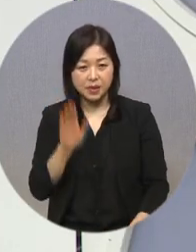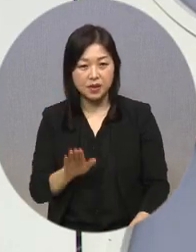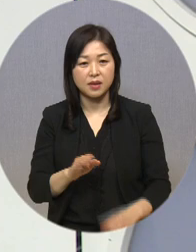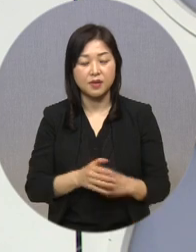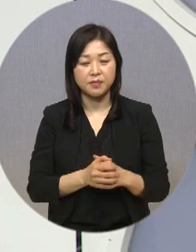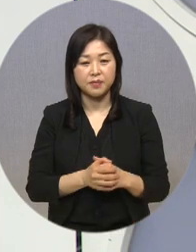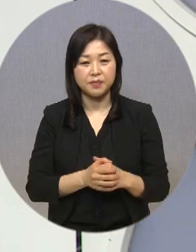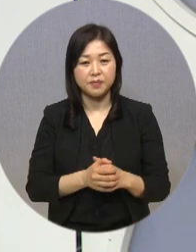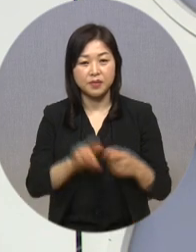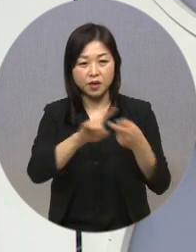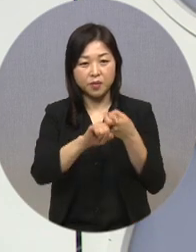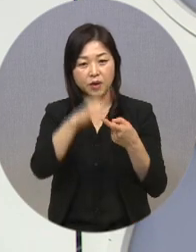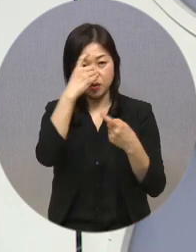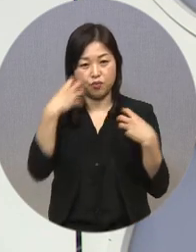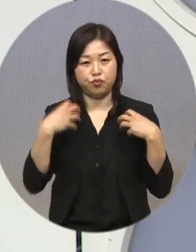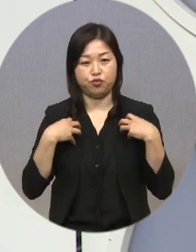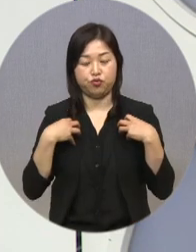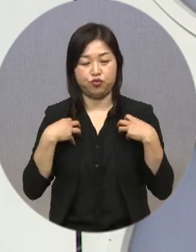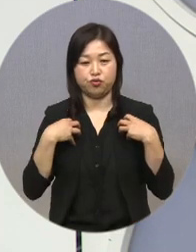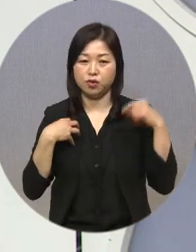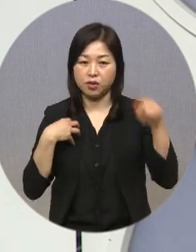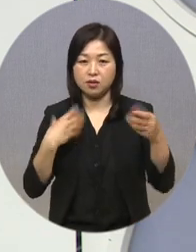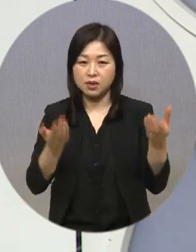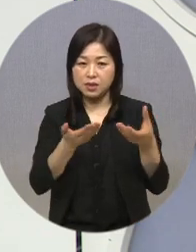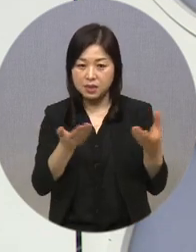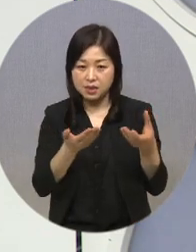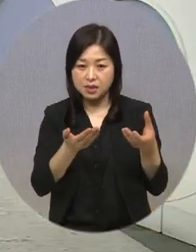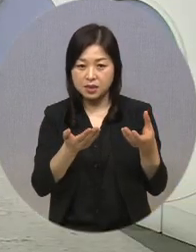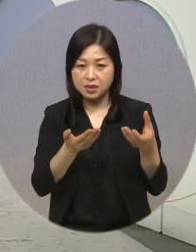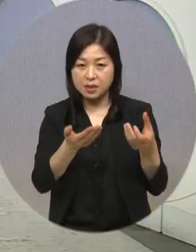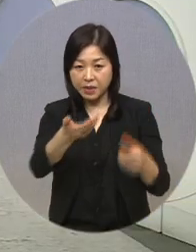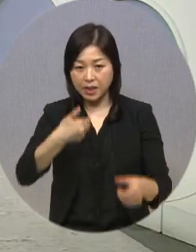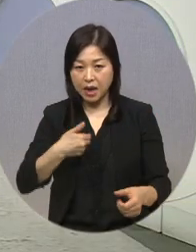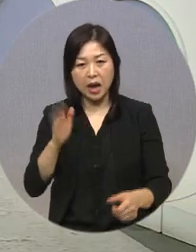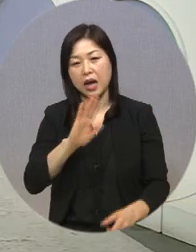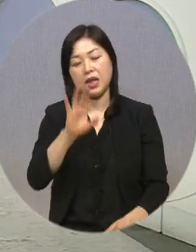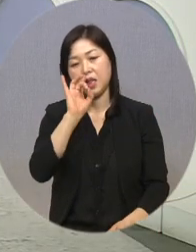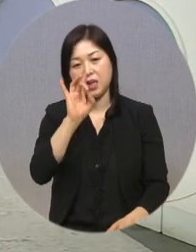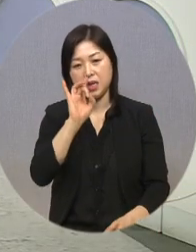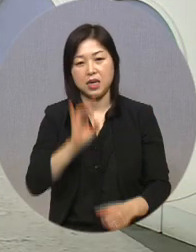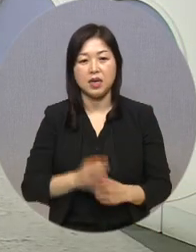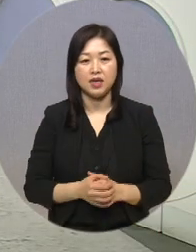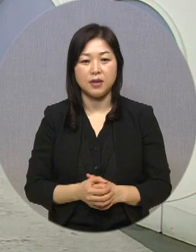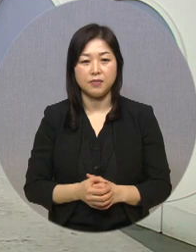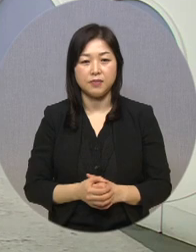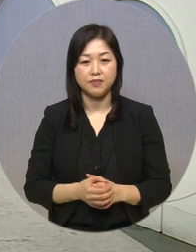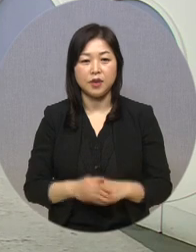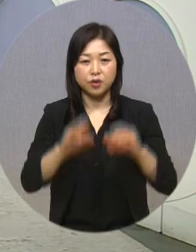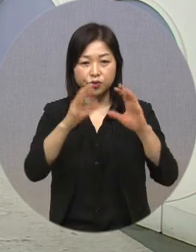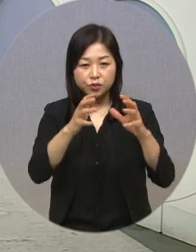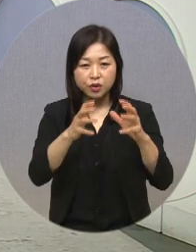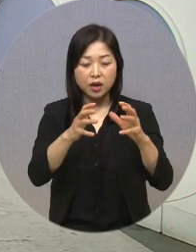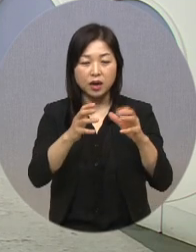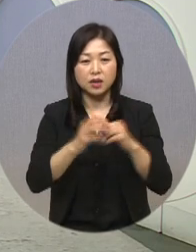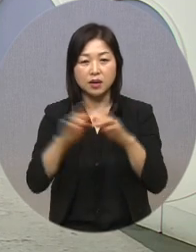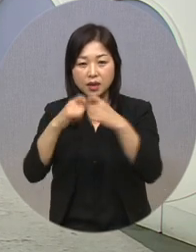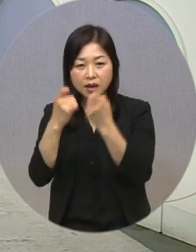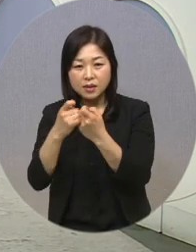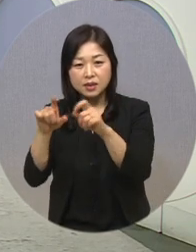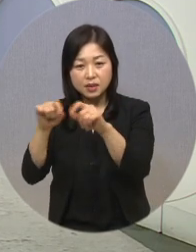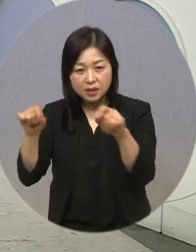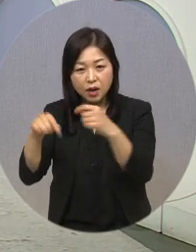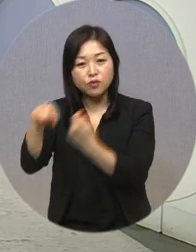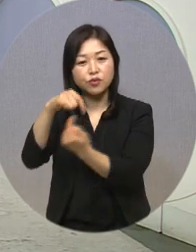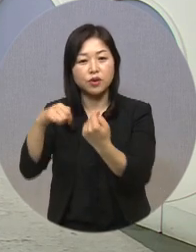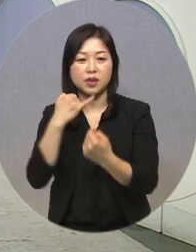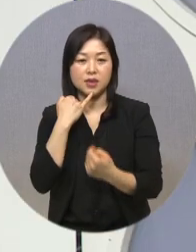만일에 연방 정부의 무슨 일거리가 그건 절대 안 됩니다. 네. 국가적인 사업은 그럼 개인이 식당 하는 건 누가 뭐라